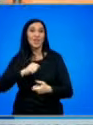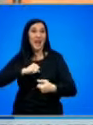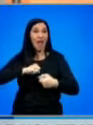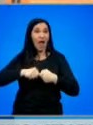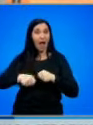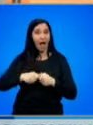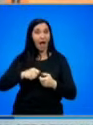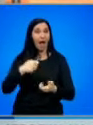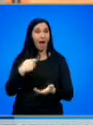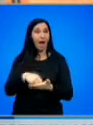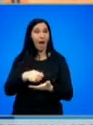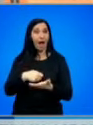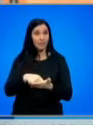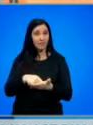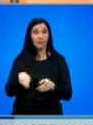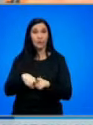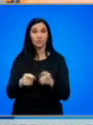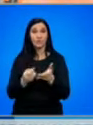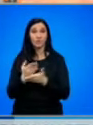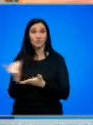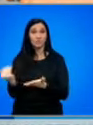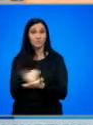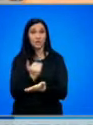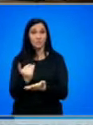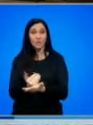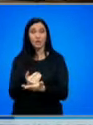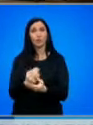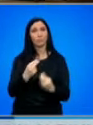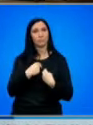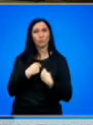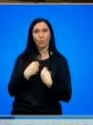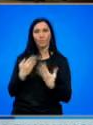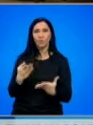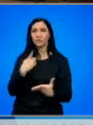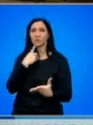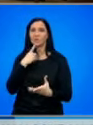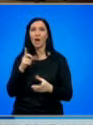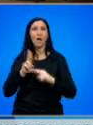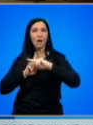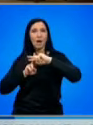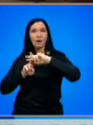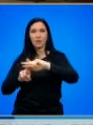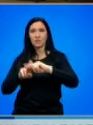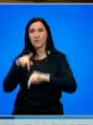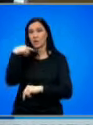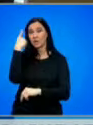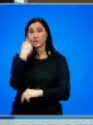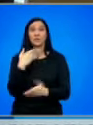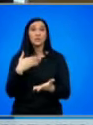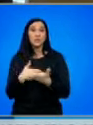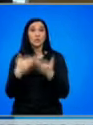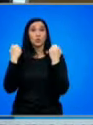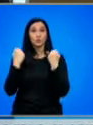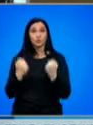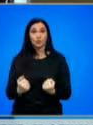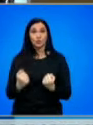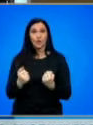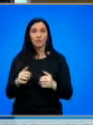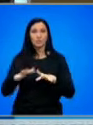акта, както и че започват набирането на доброволци за карантинираните лица. Заради